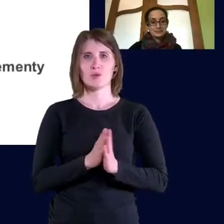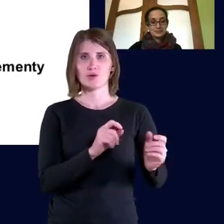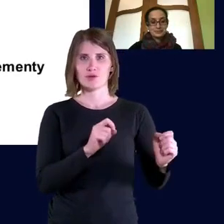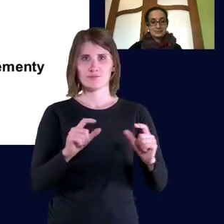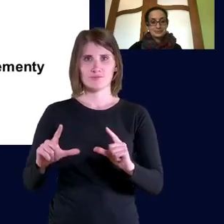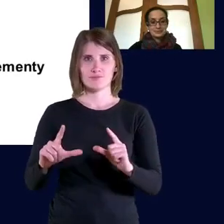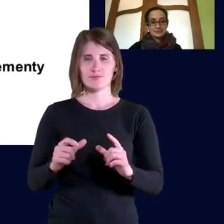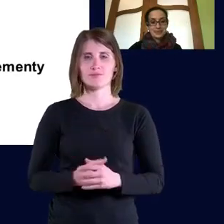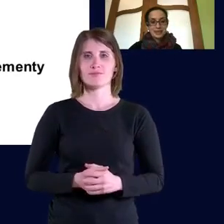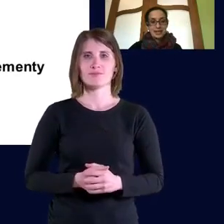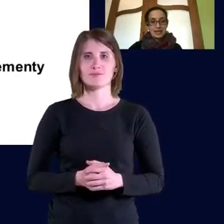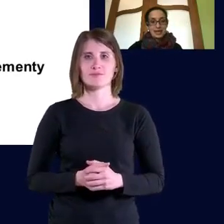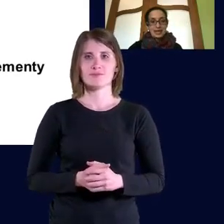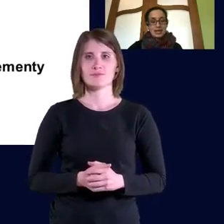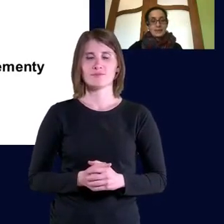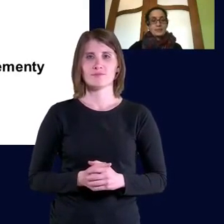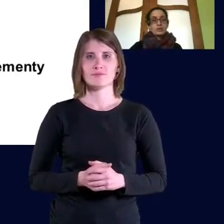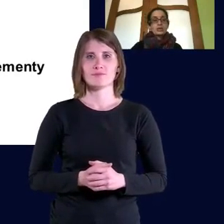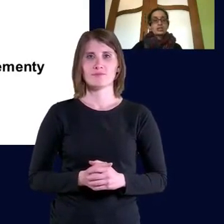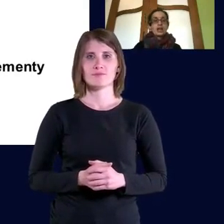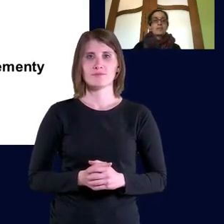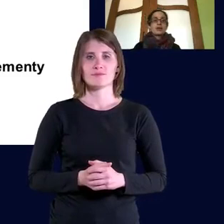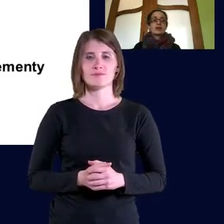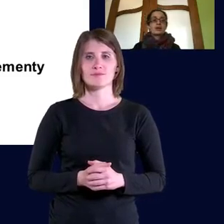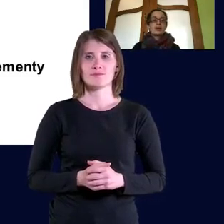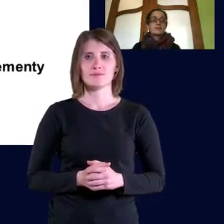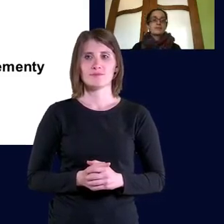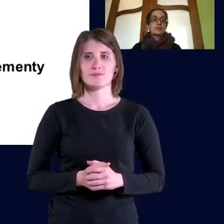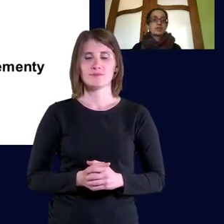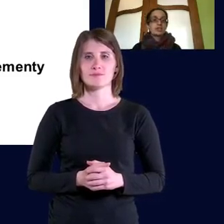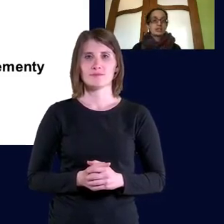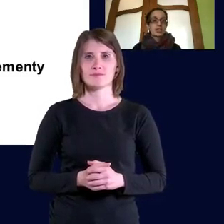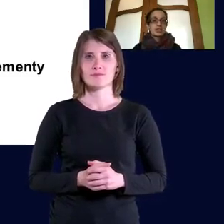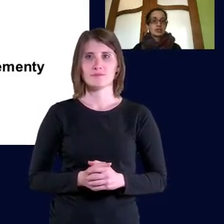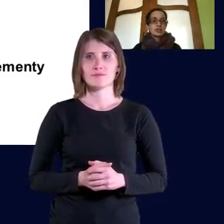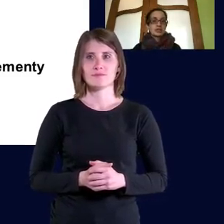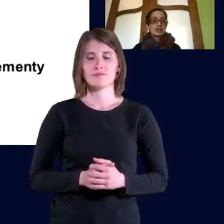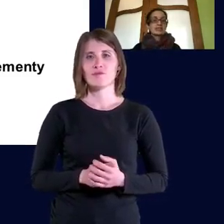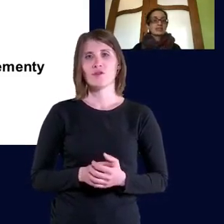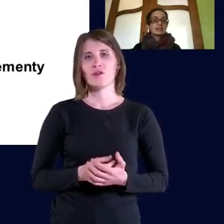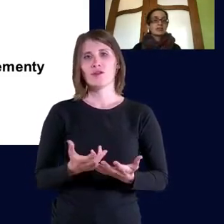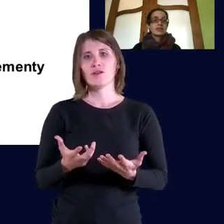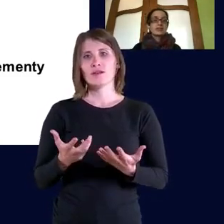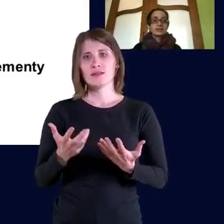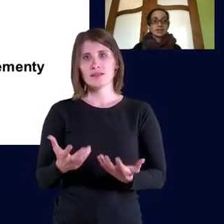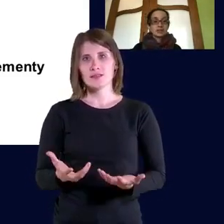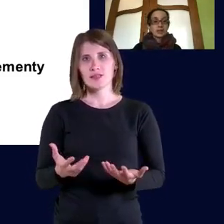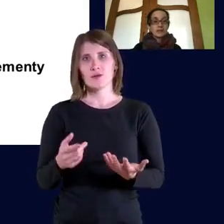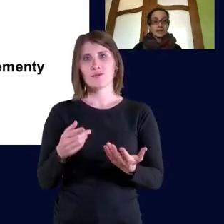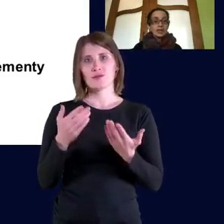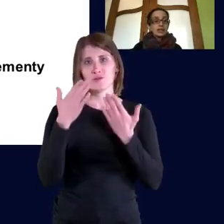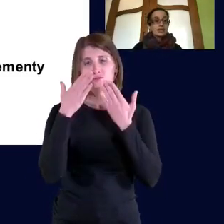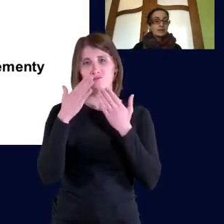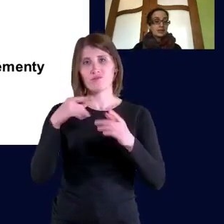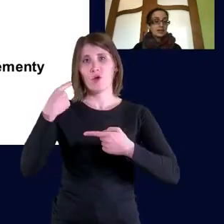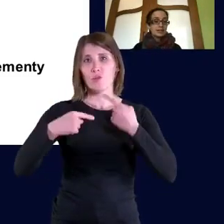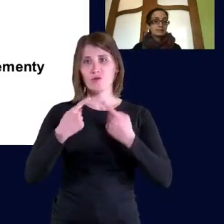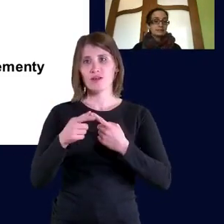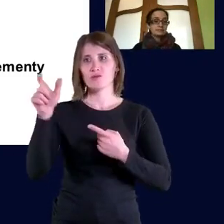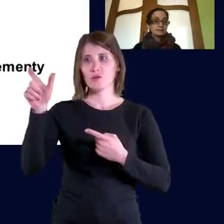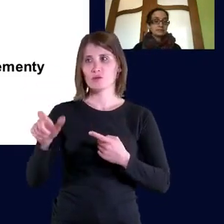slajd a tutaj chciałam też zaznaczyć właśnie Jaka jest cena rola weryfikatora